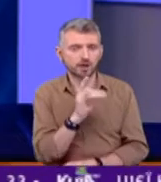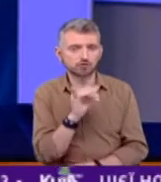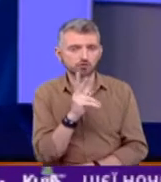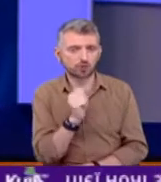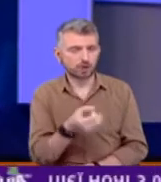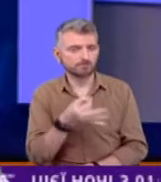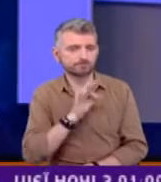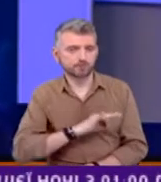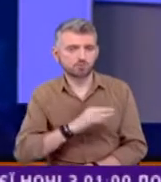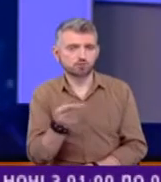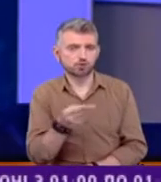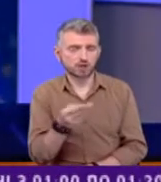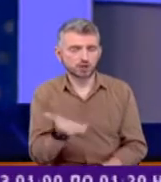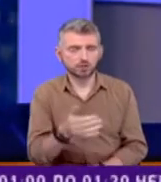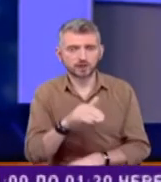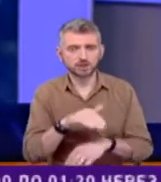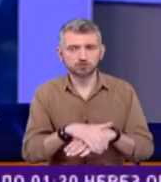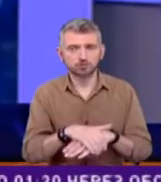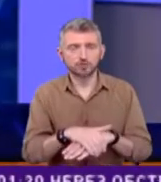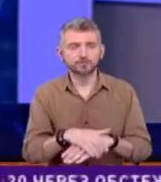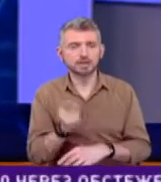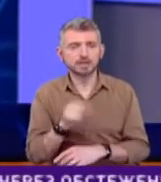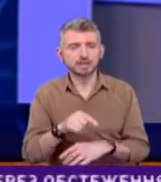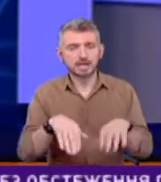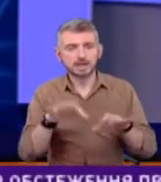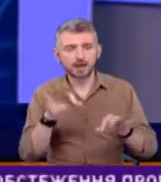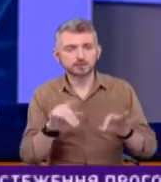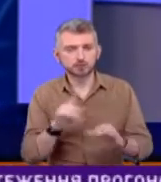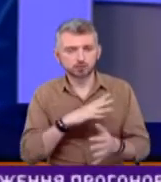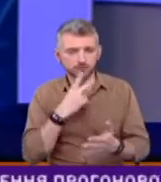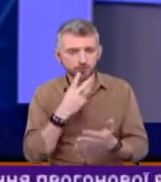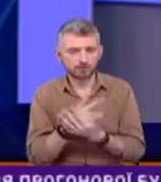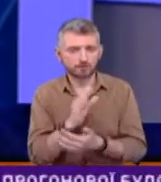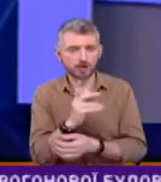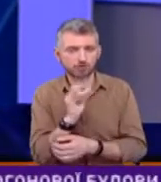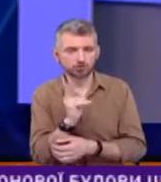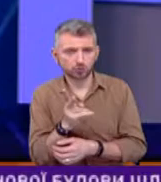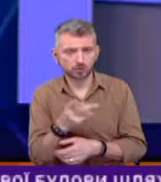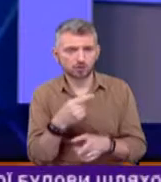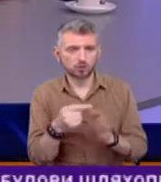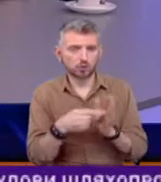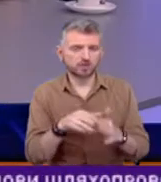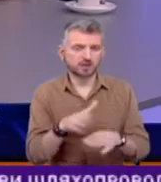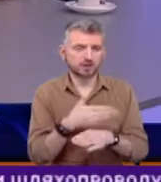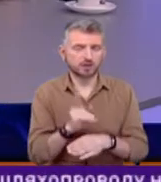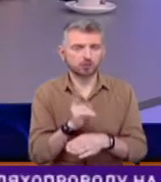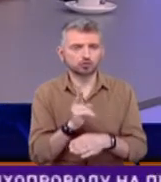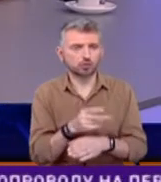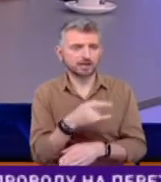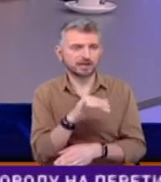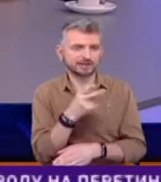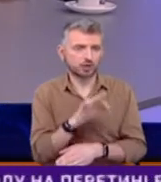руку Порошенку. Тобто фактично ті рейтинги, які демонстрував Вакарчук, вони десь там розділилися. Хтось пішов до